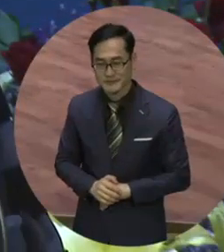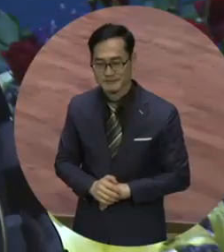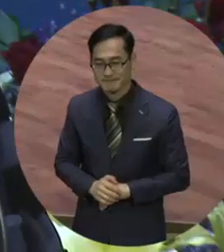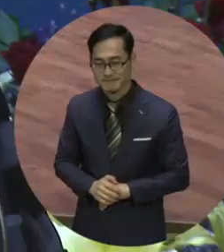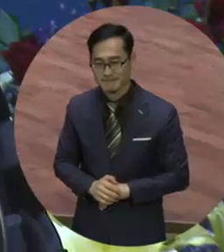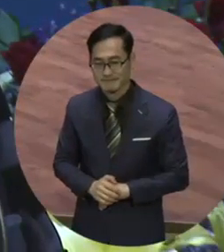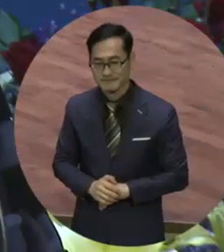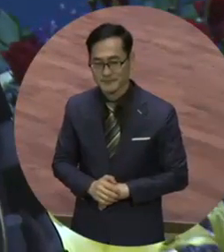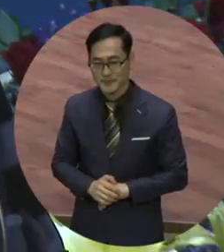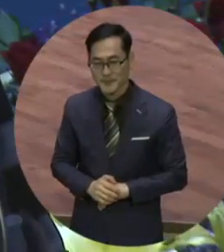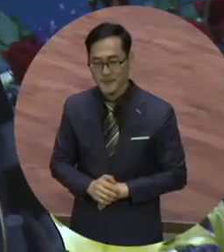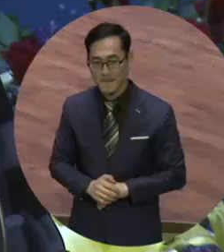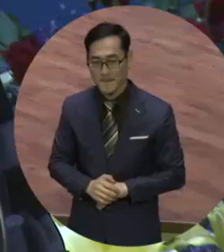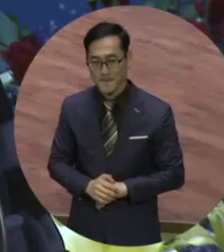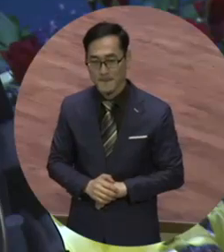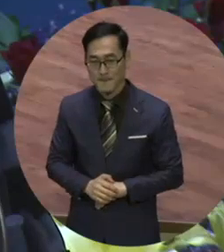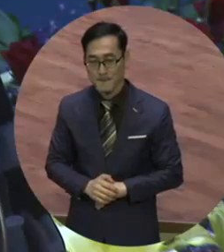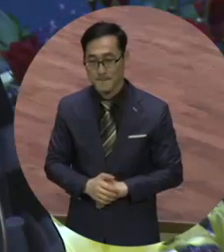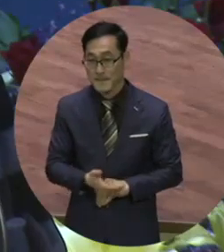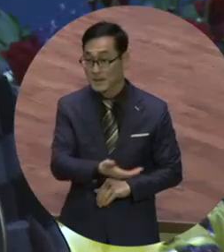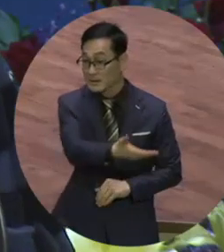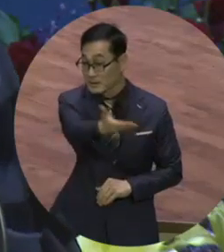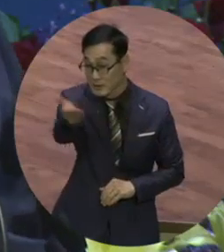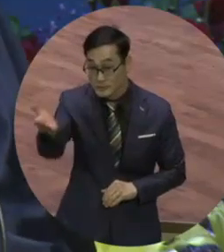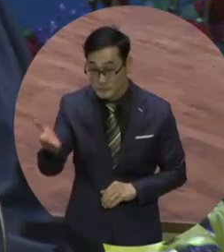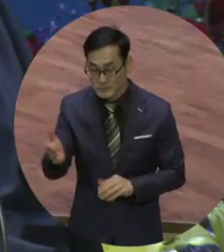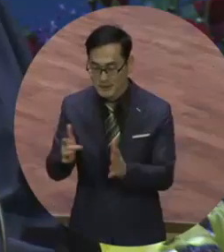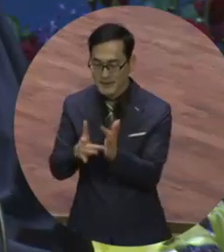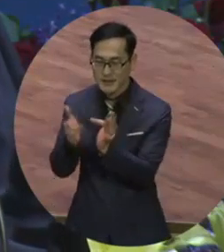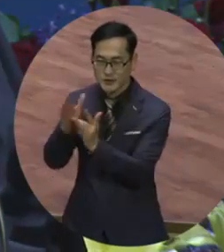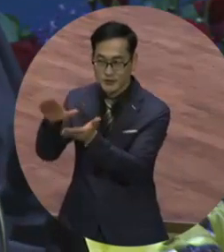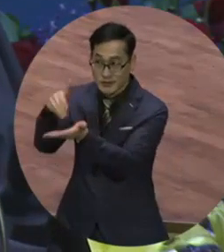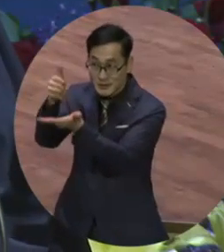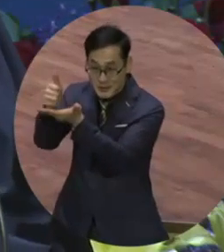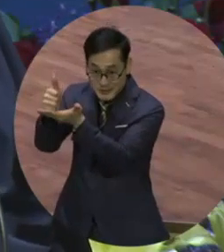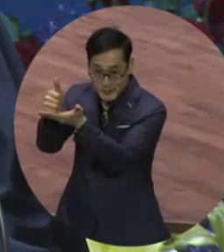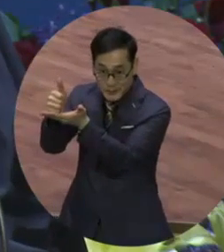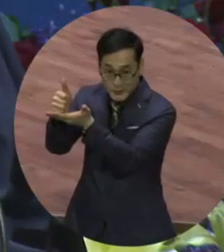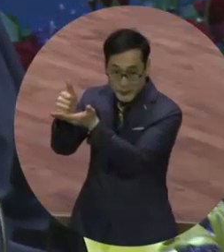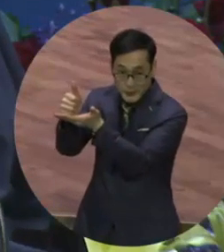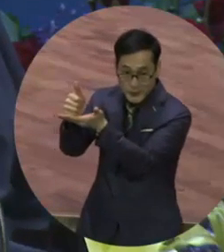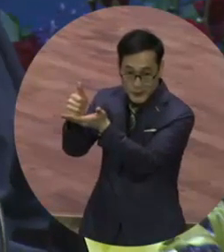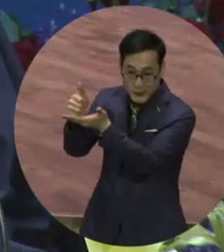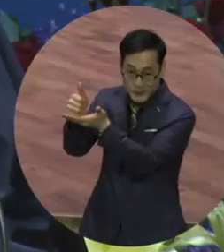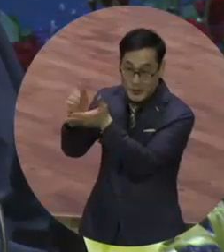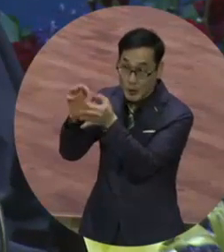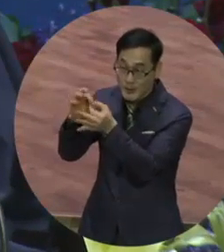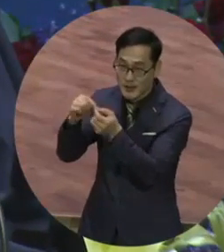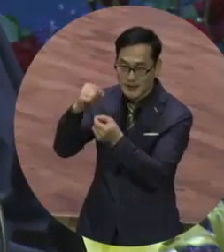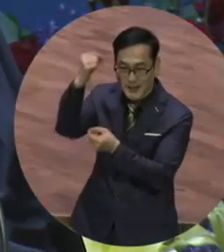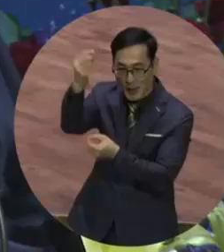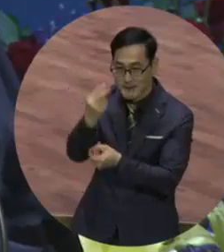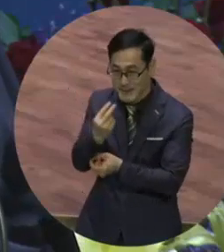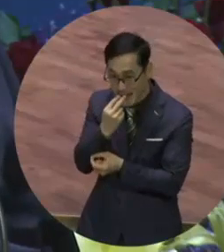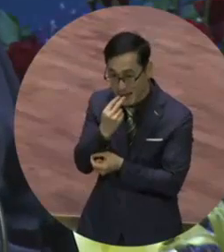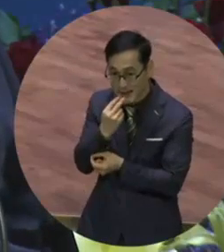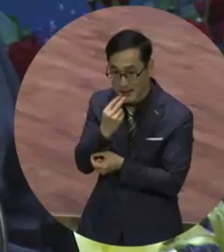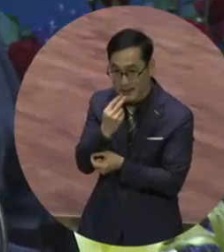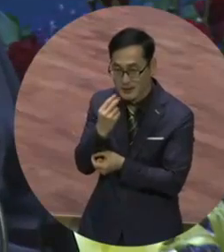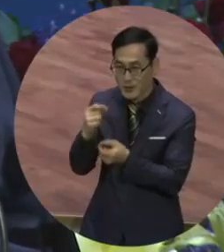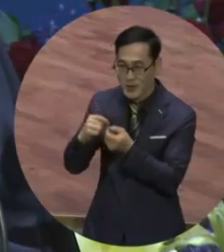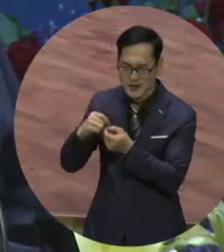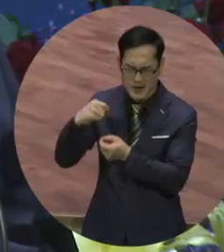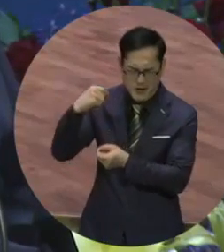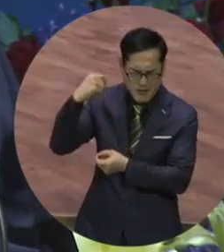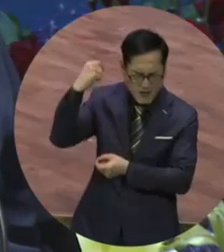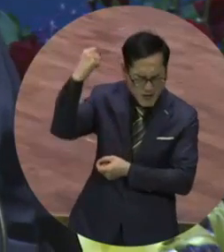예언계전 성도들은요, 예수 그리스도를 통해서 영생을 얻고 영원을 보장받은